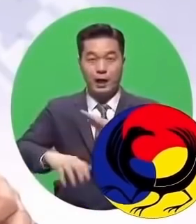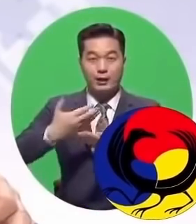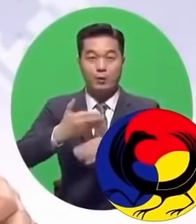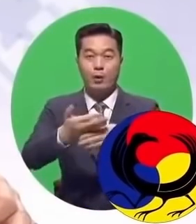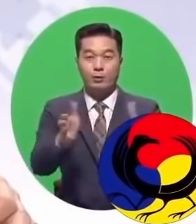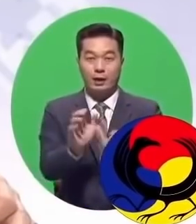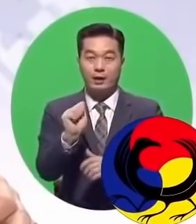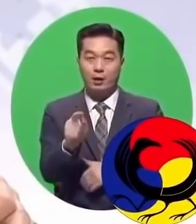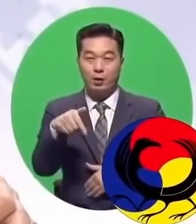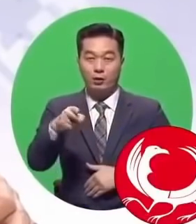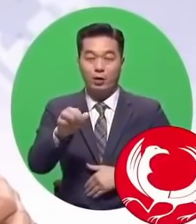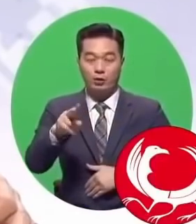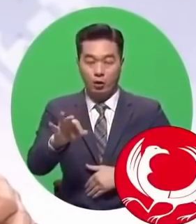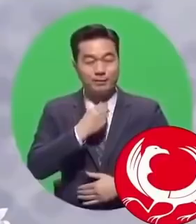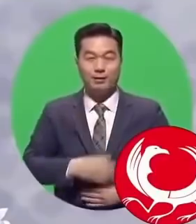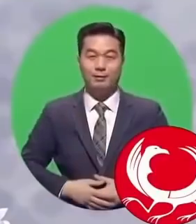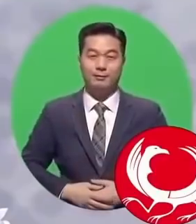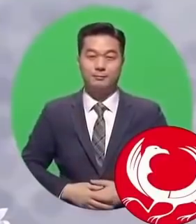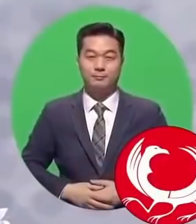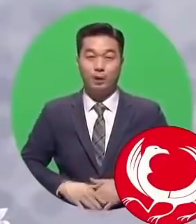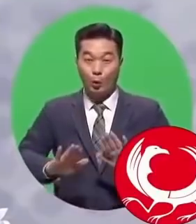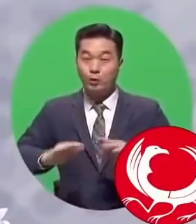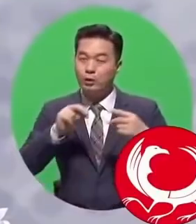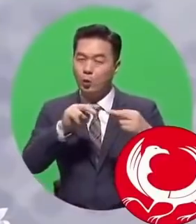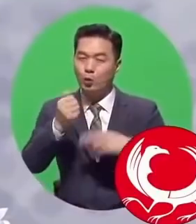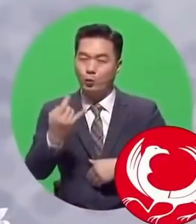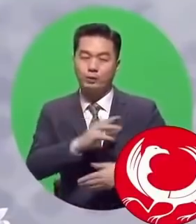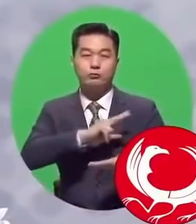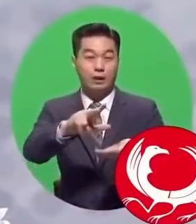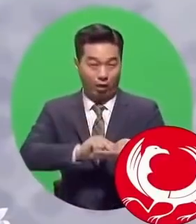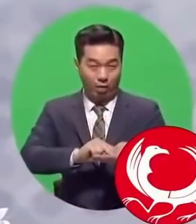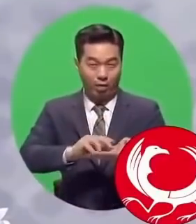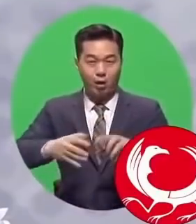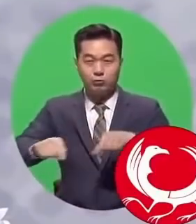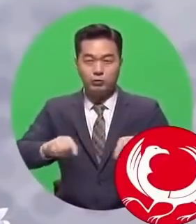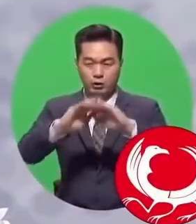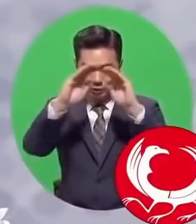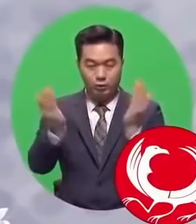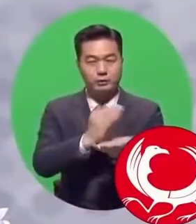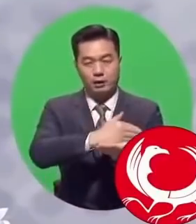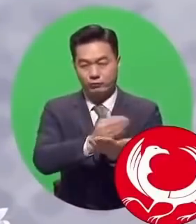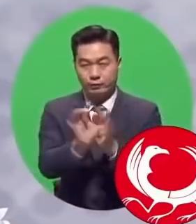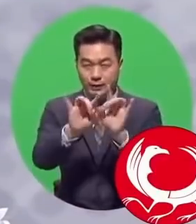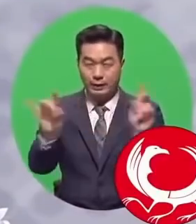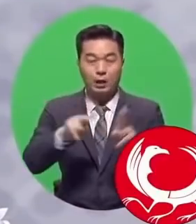국가혁명당 허경영 후보입니다. 안녕하세요. 자, 오늘 토론의 주제는 국정 전반에 대한